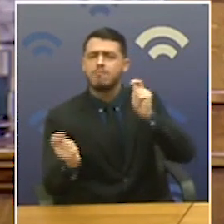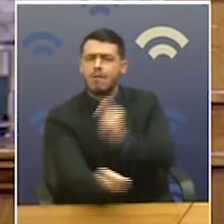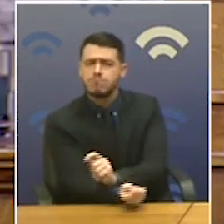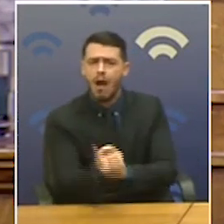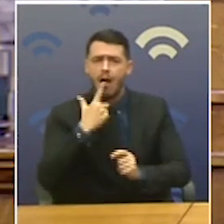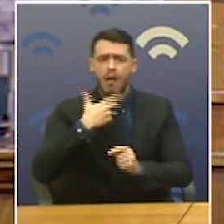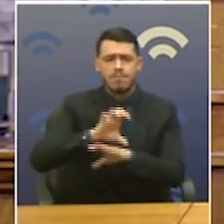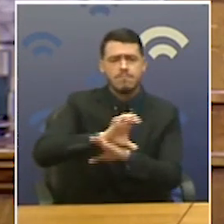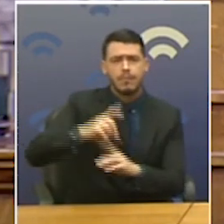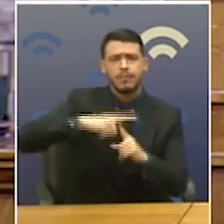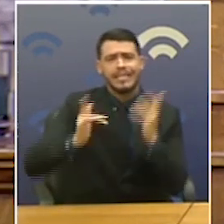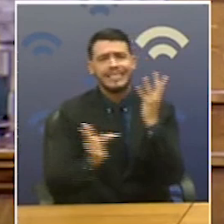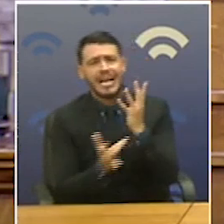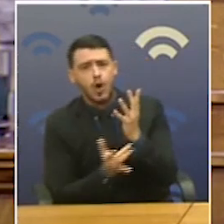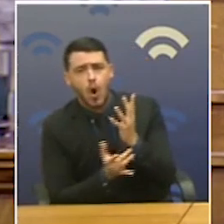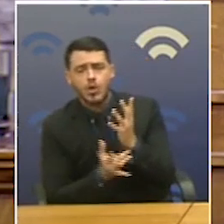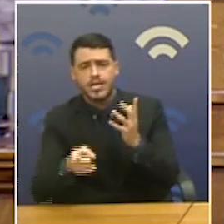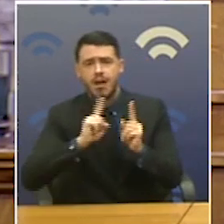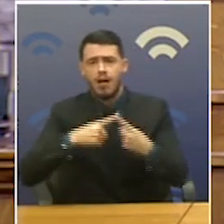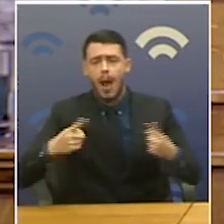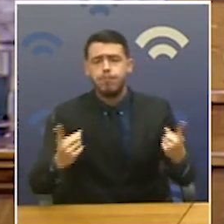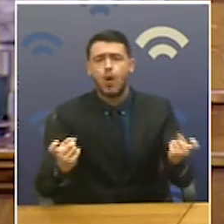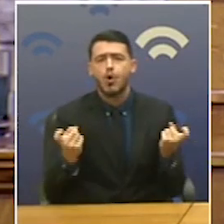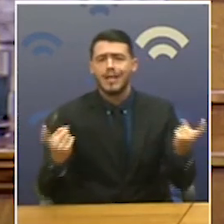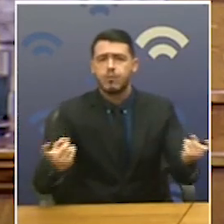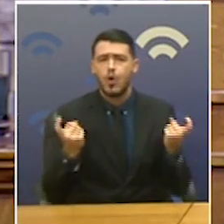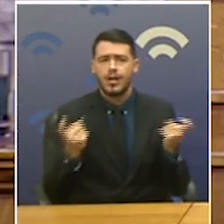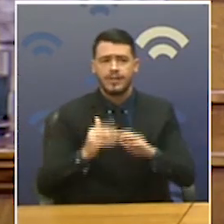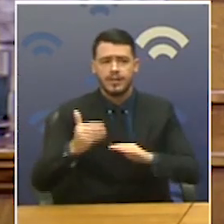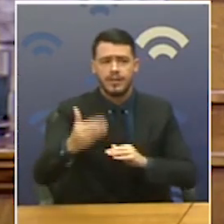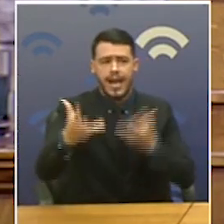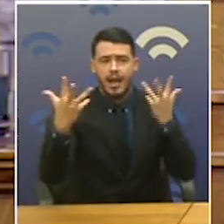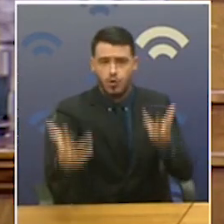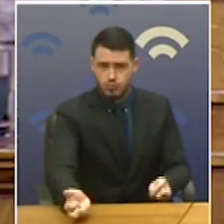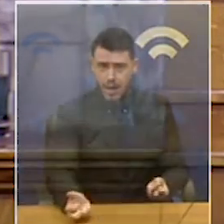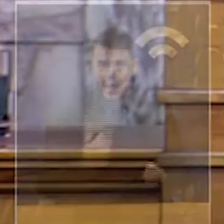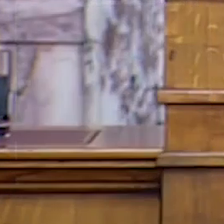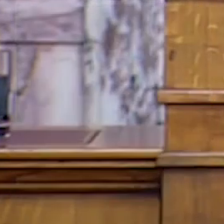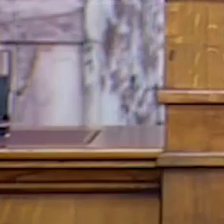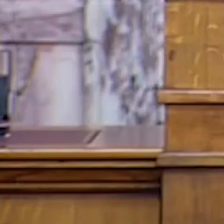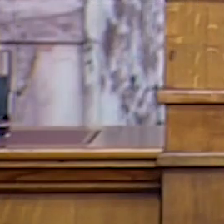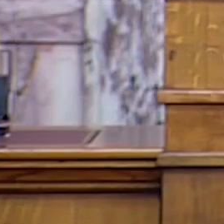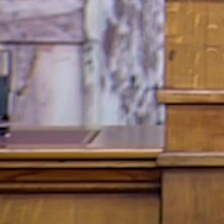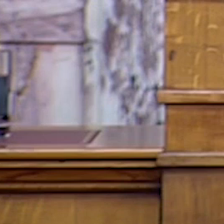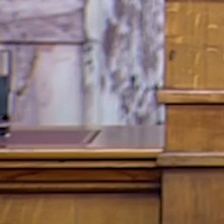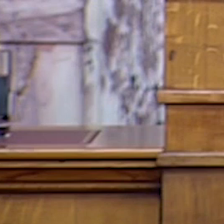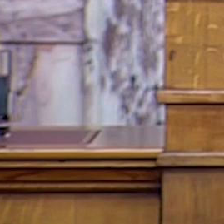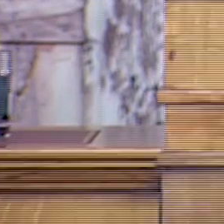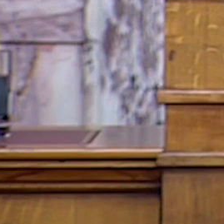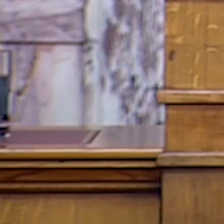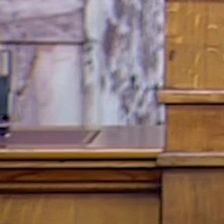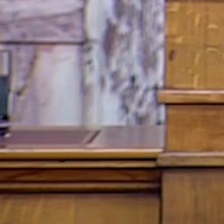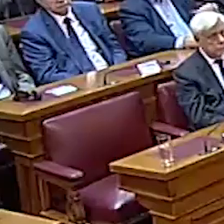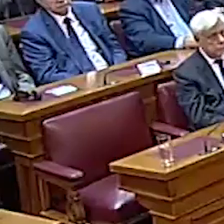στοιχημάτων που προβάλλονται μπροστά μας. Από τις νέες μεγάλες ανισότητες μέχρι το προσφυγικό,